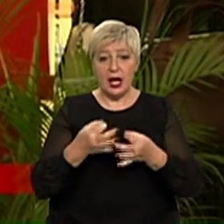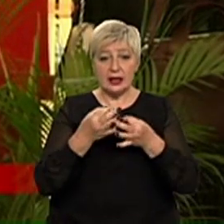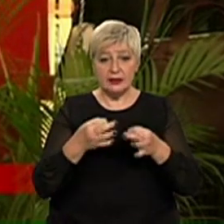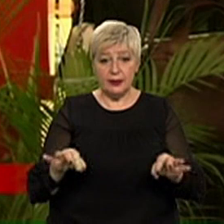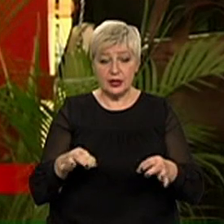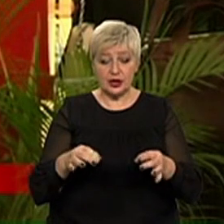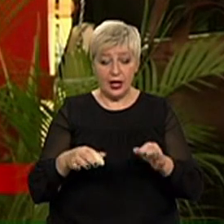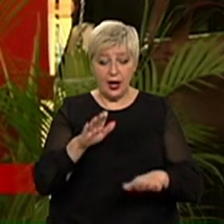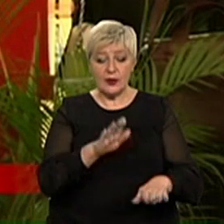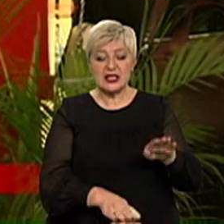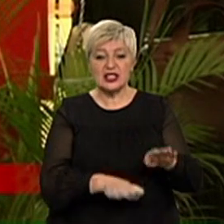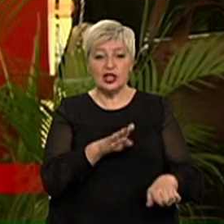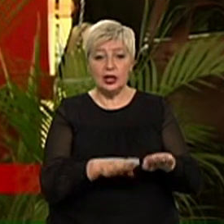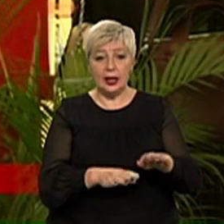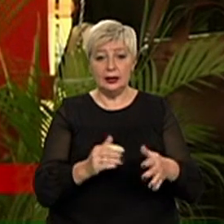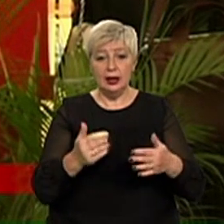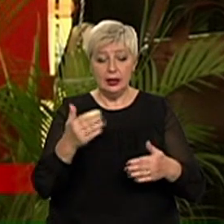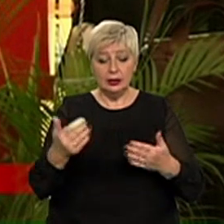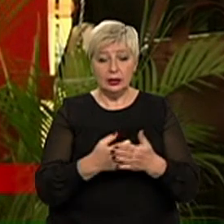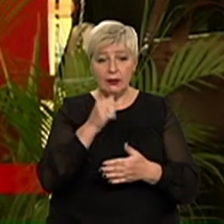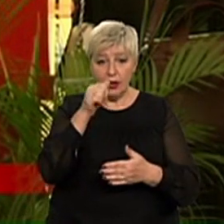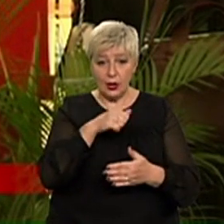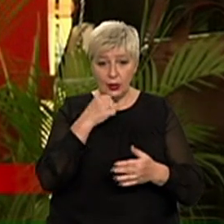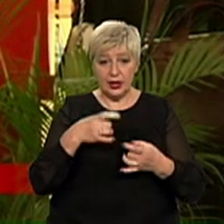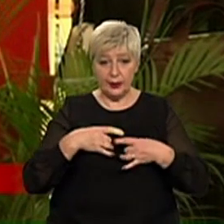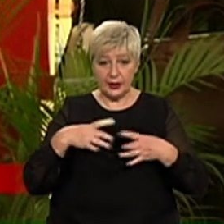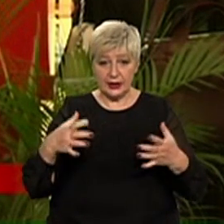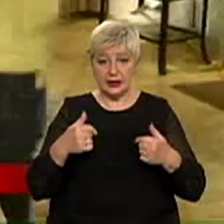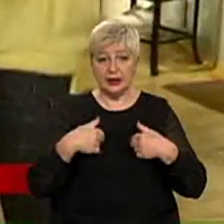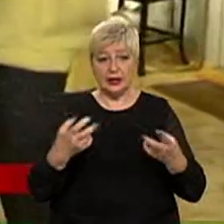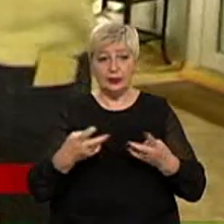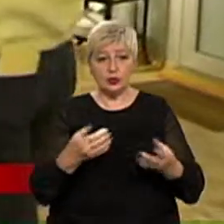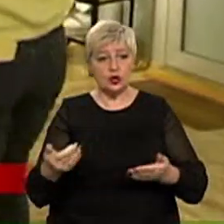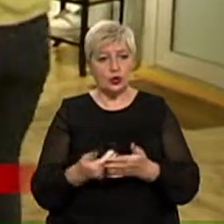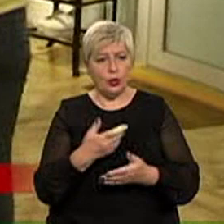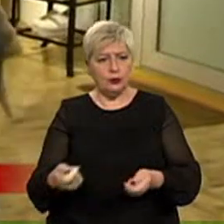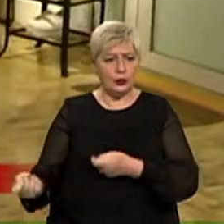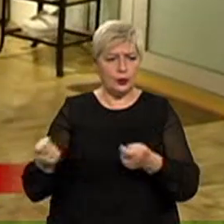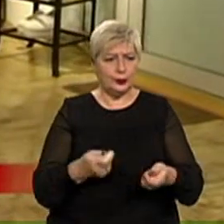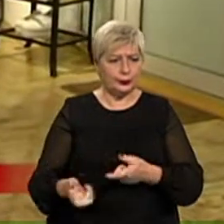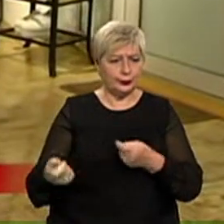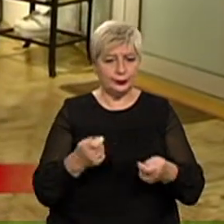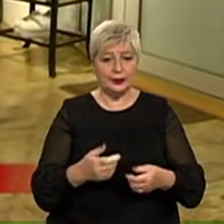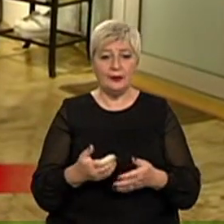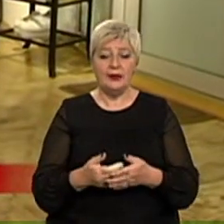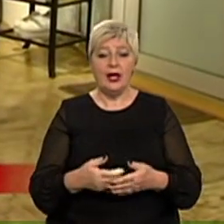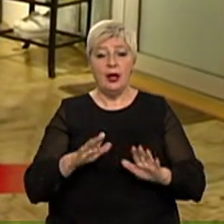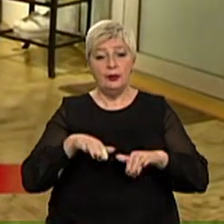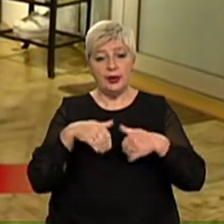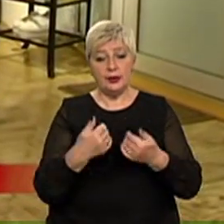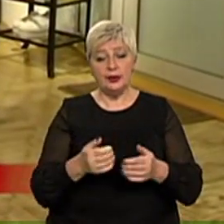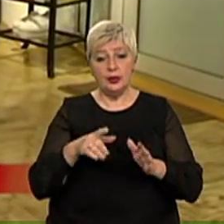освобождаем склад, потому что новогодние праздники, они на носу, нам нужны новые поставки. Невеликі шоуруми пропонують знижку